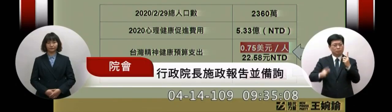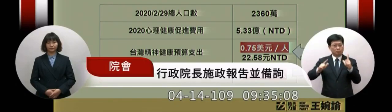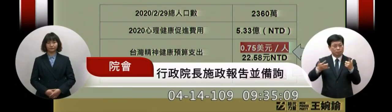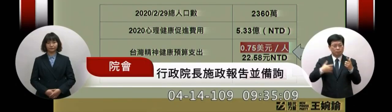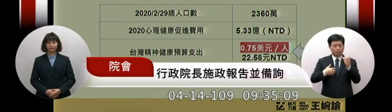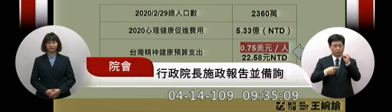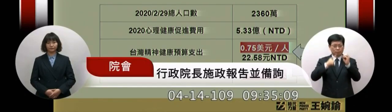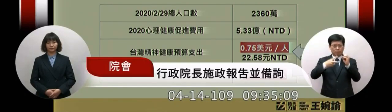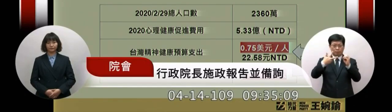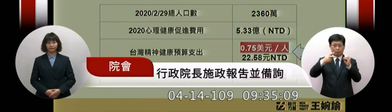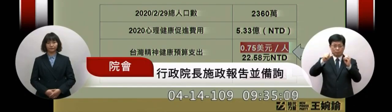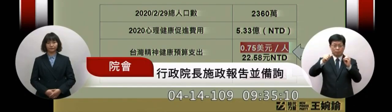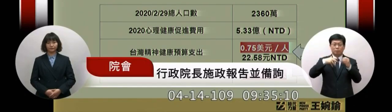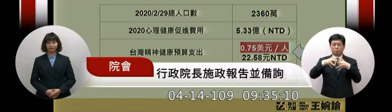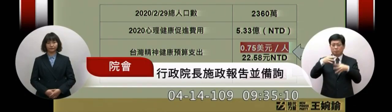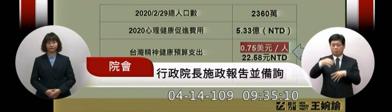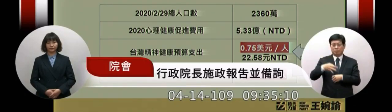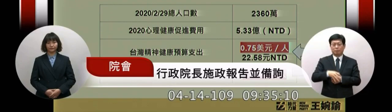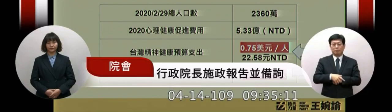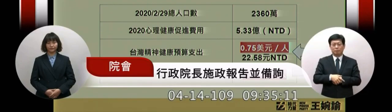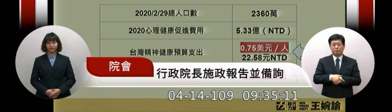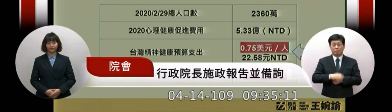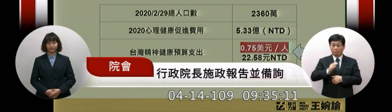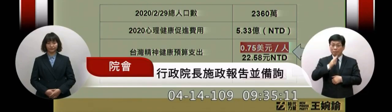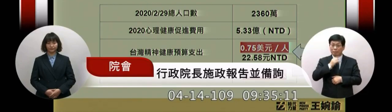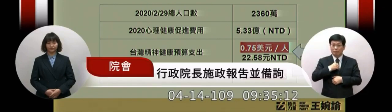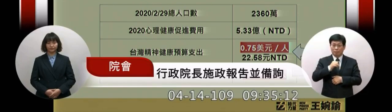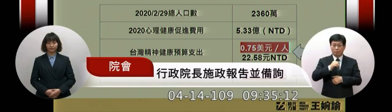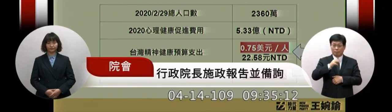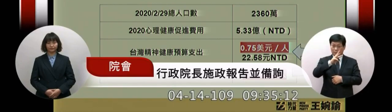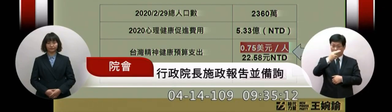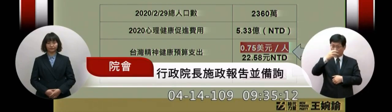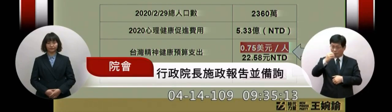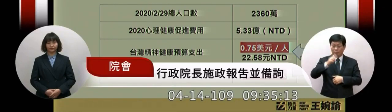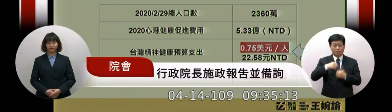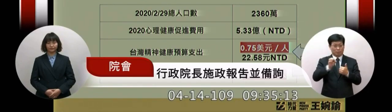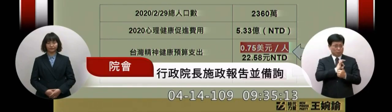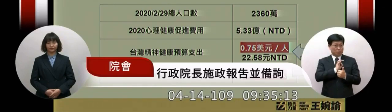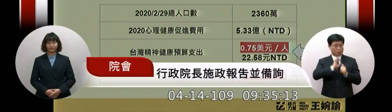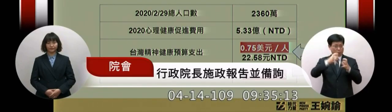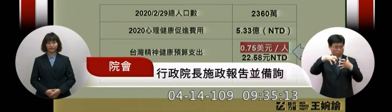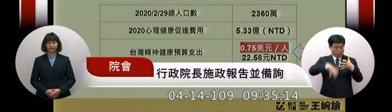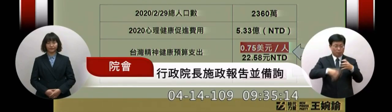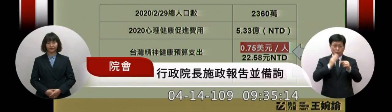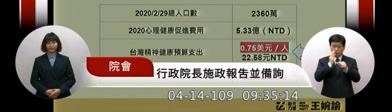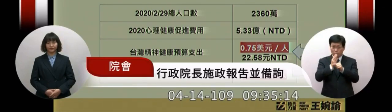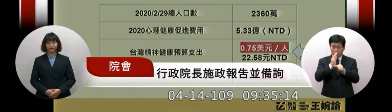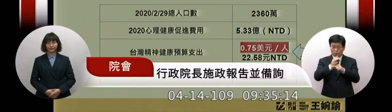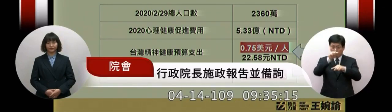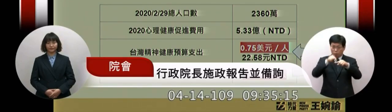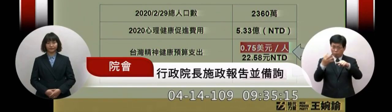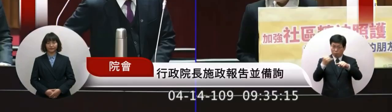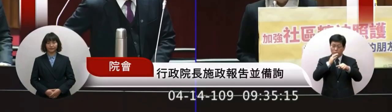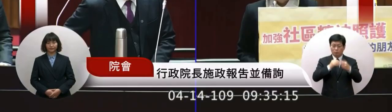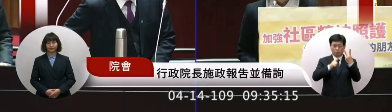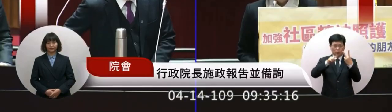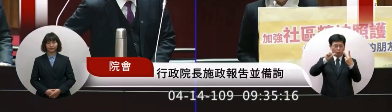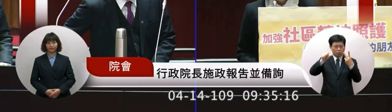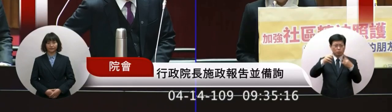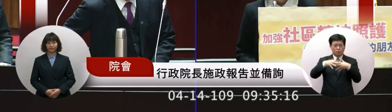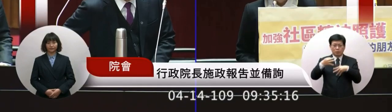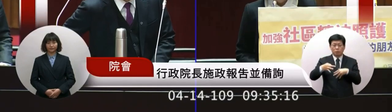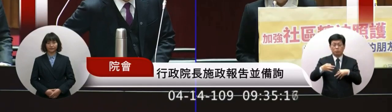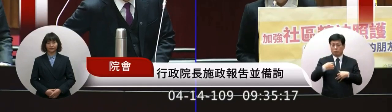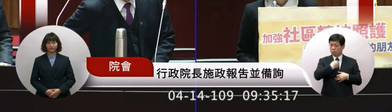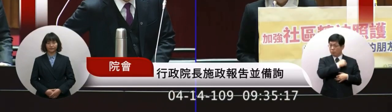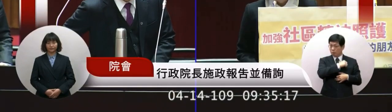是$0.75在健康支出上。但是我们以 WHO 的会员国里面的中位数来看，大约有$2.5，也就是说